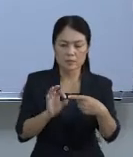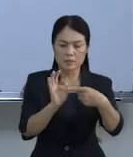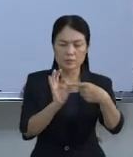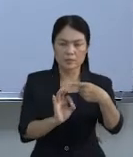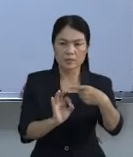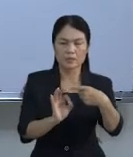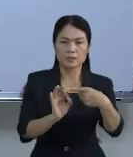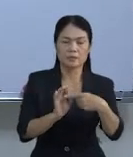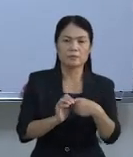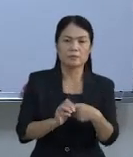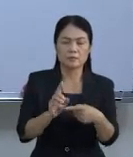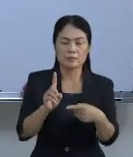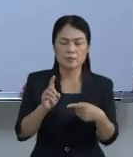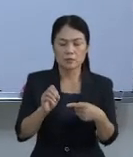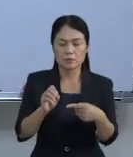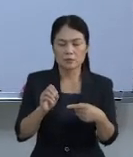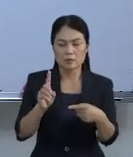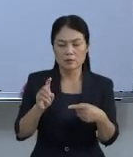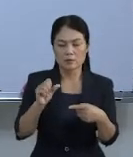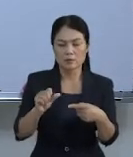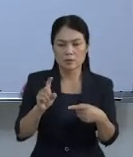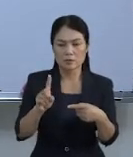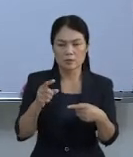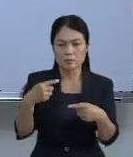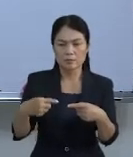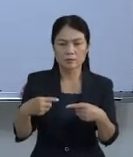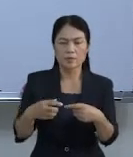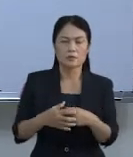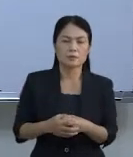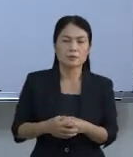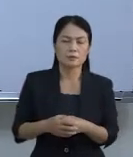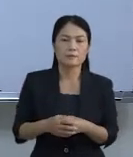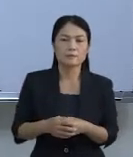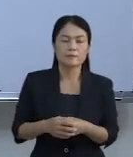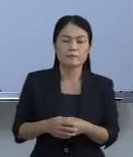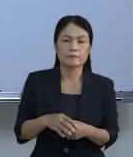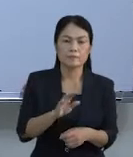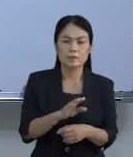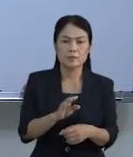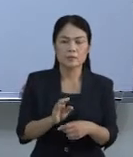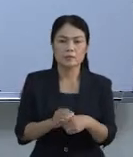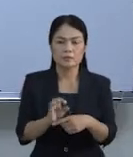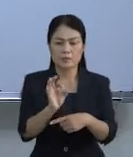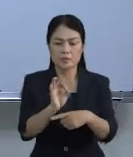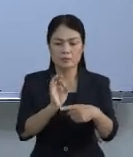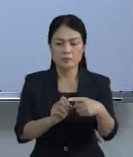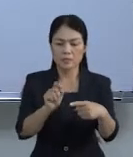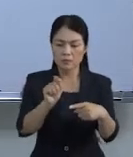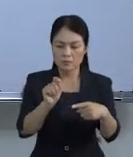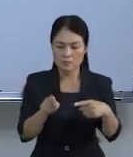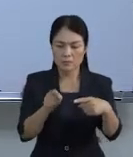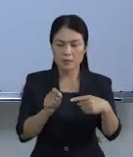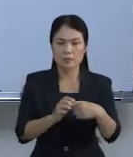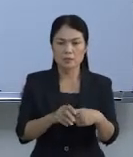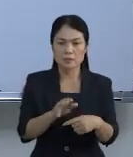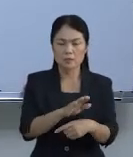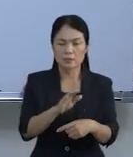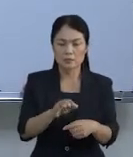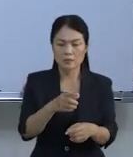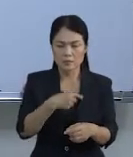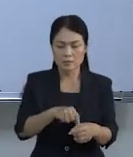bánh đắp mà rồi mà pô ăn đấy là con đó bà cái hai tháng chụp bậc phê tu sự phê con ăn